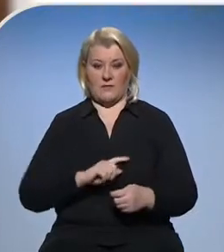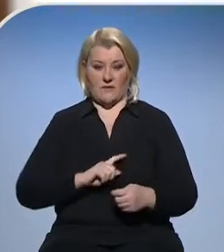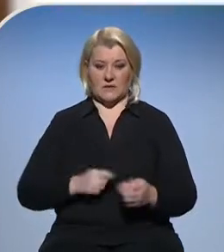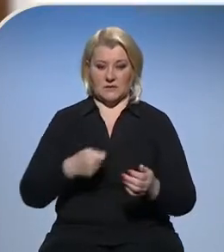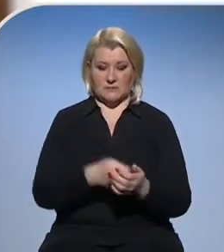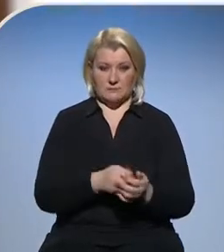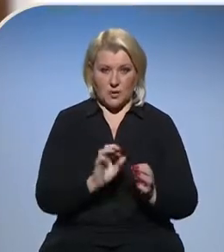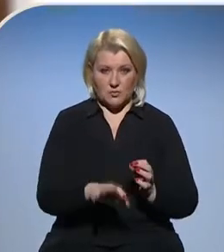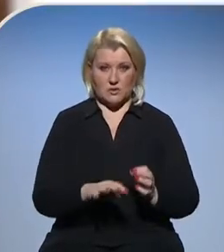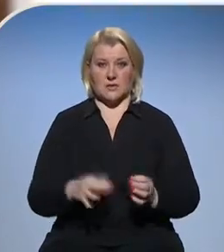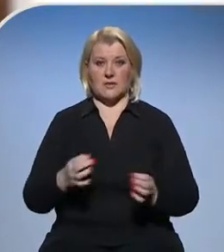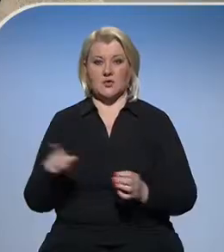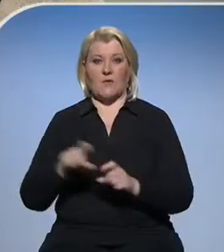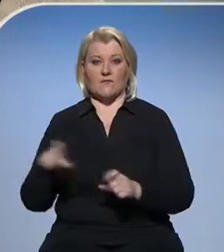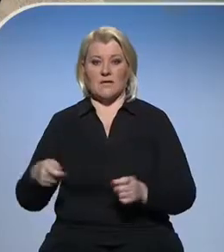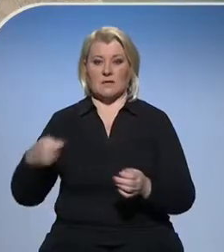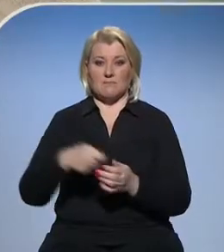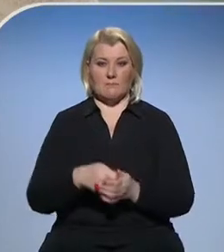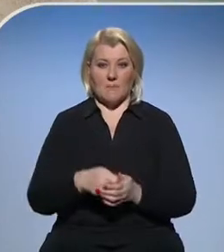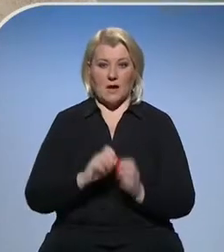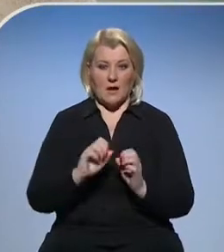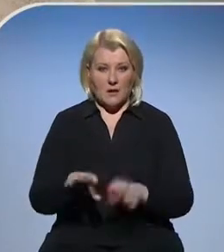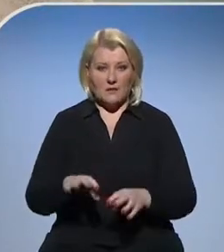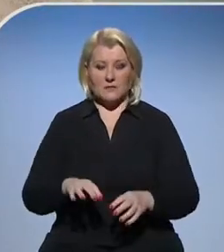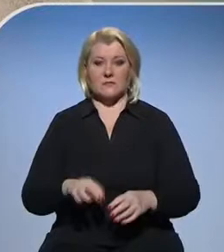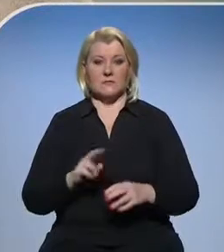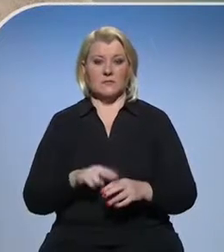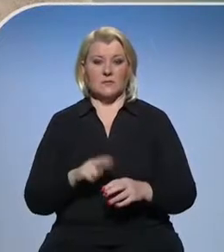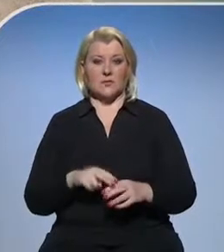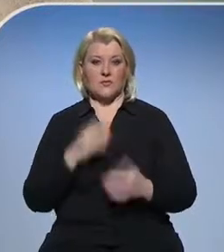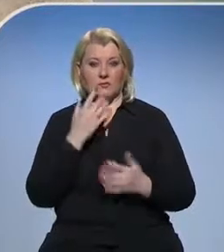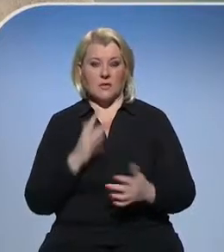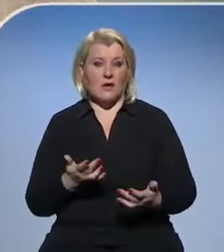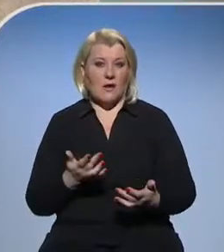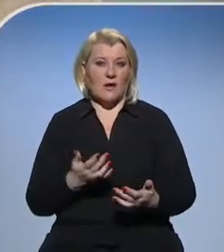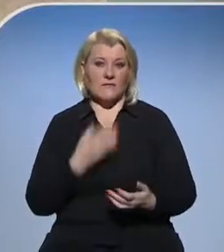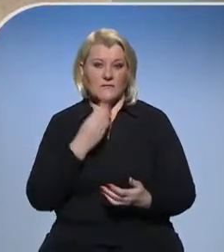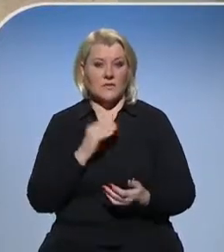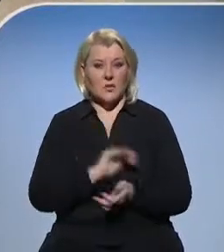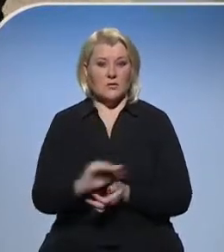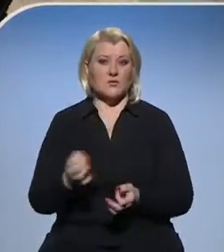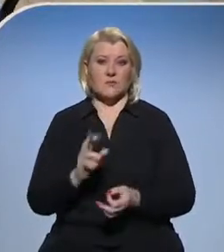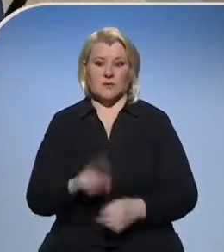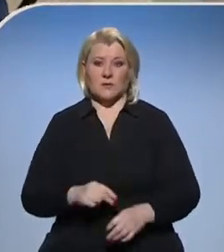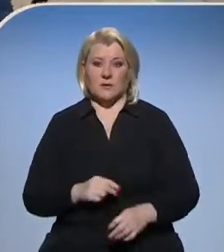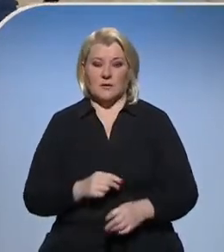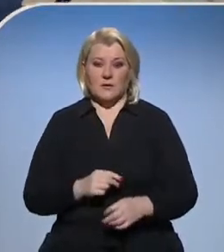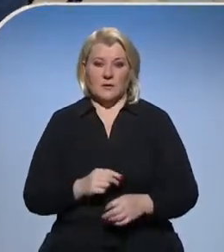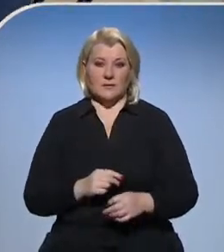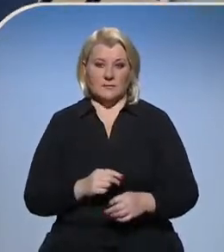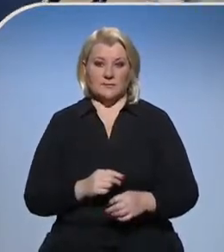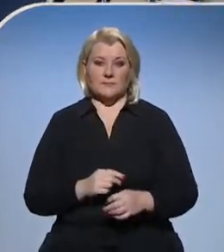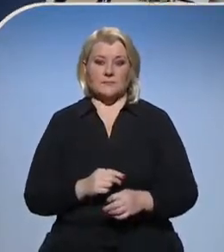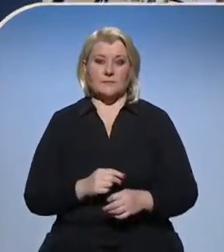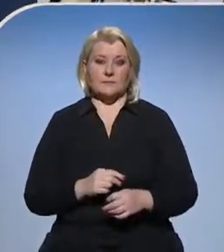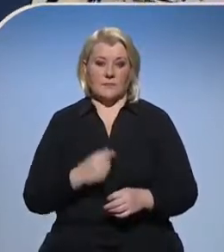sami, něco za nás vkládá zaměstnavatel, tak jak tam jsou ty různé zvýhodnění, ta různá zvýhodnění? To zvýhodnění pro